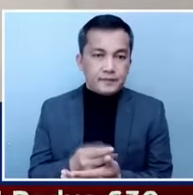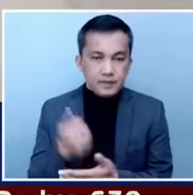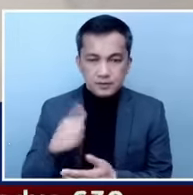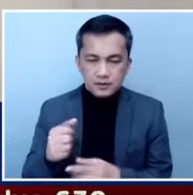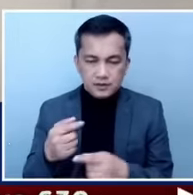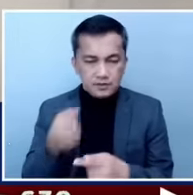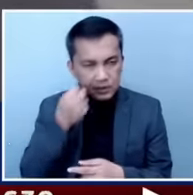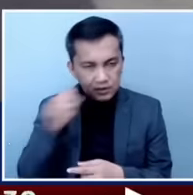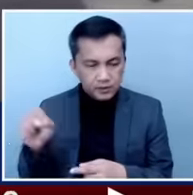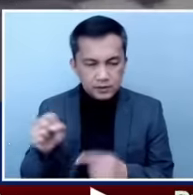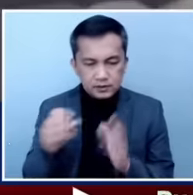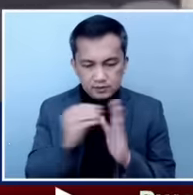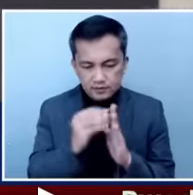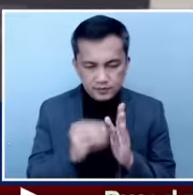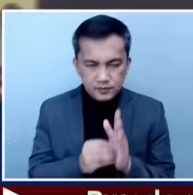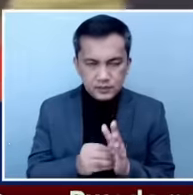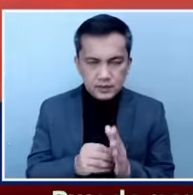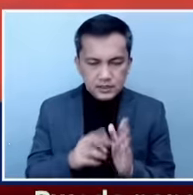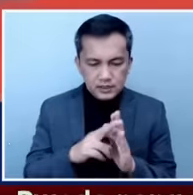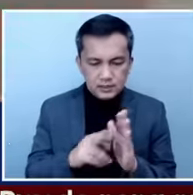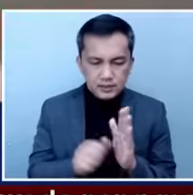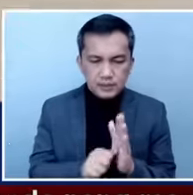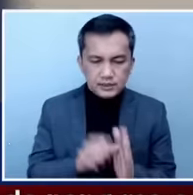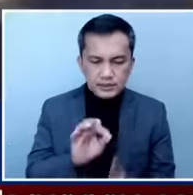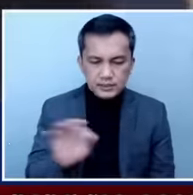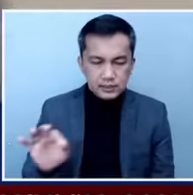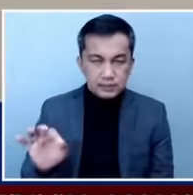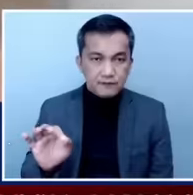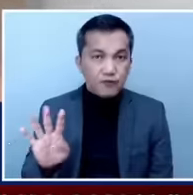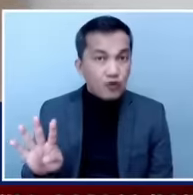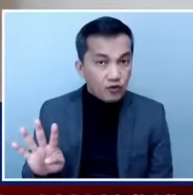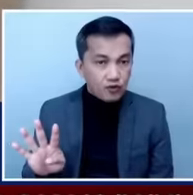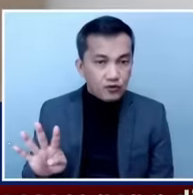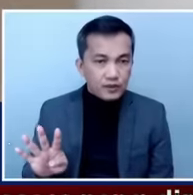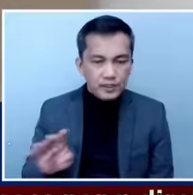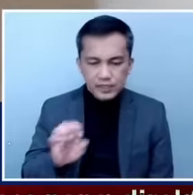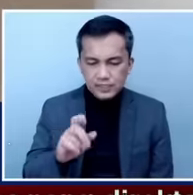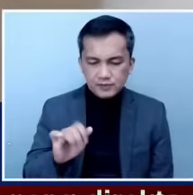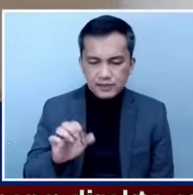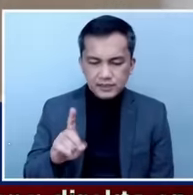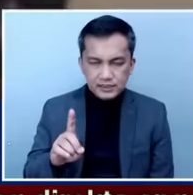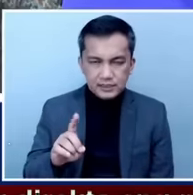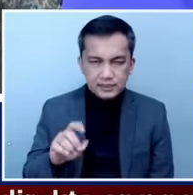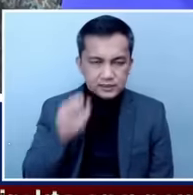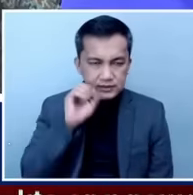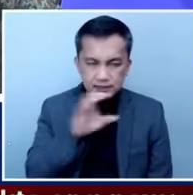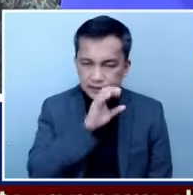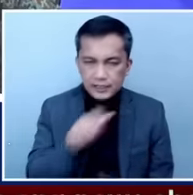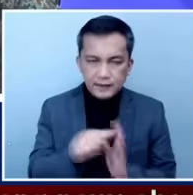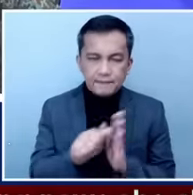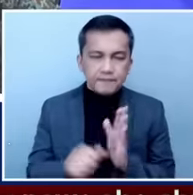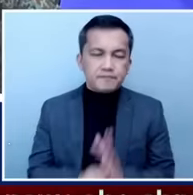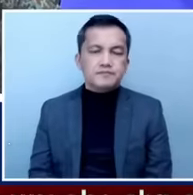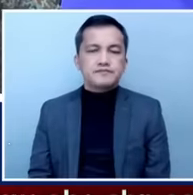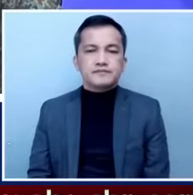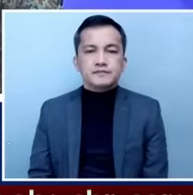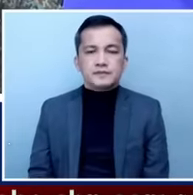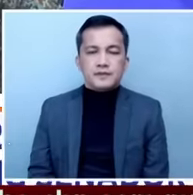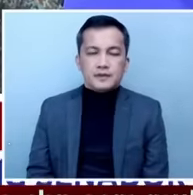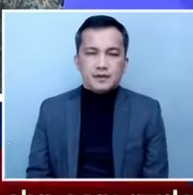sa mga probisyon ng Republic Act 9994 o Expanded Senior Citizens Act. Parang lumalabas